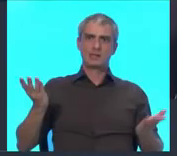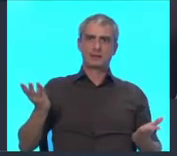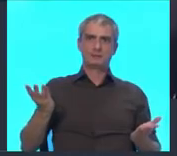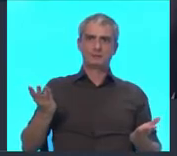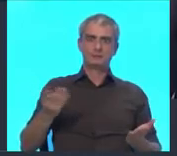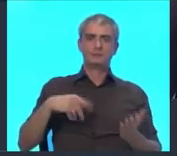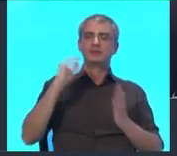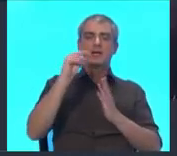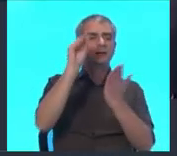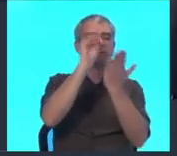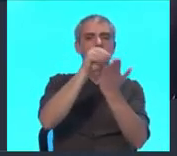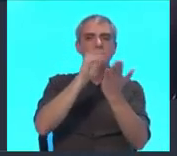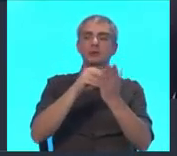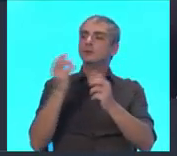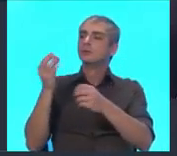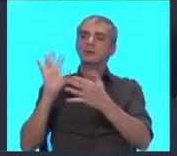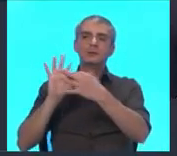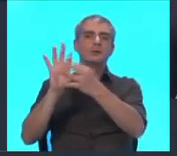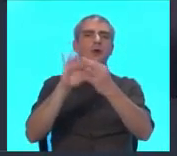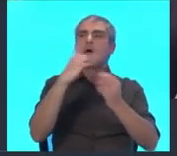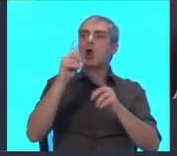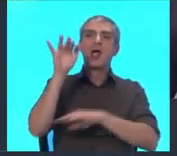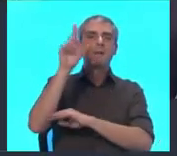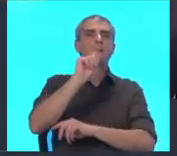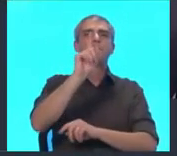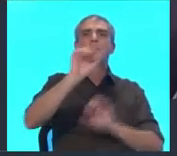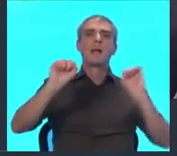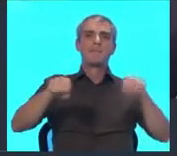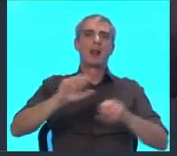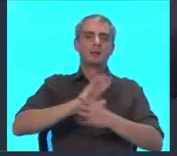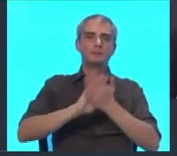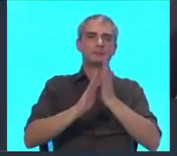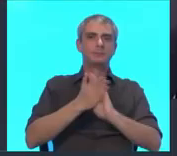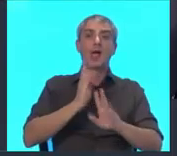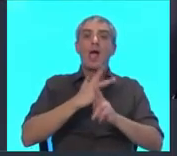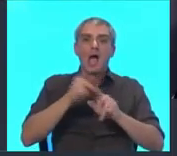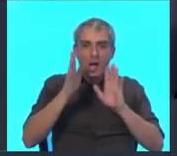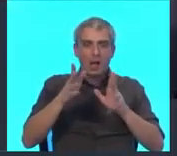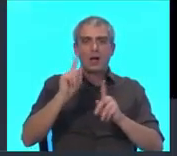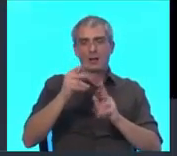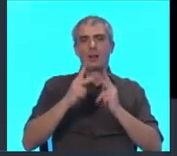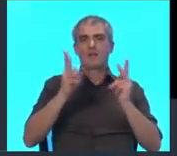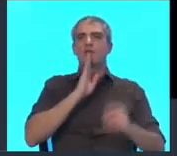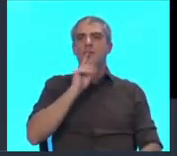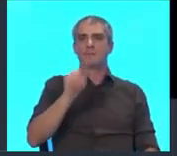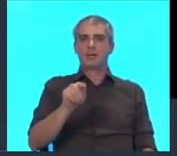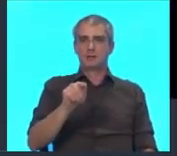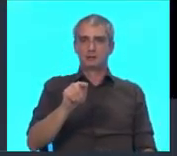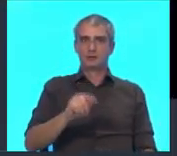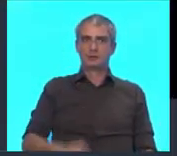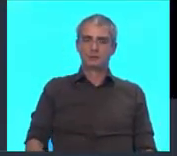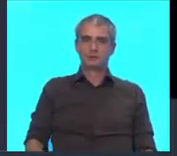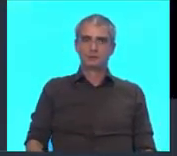רישום, שיוך, הגמלים לבעליהם, נקודה. רק ככה תיפטר הבעיה הזאת.